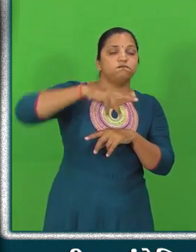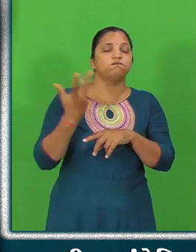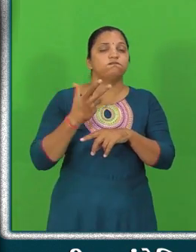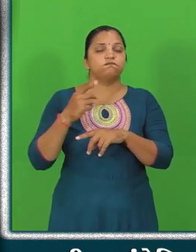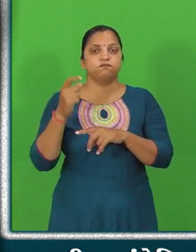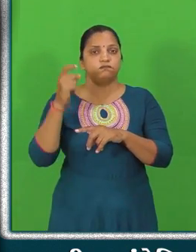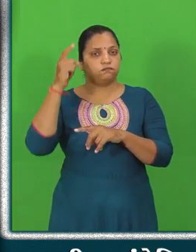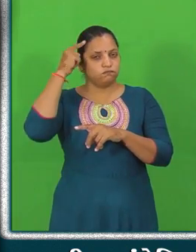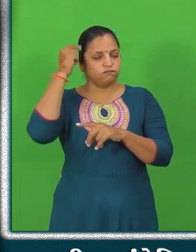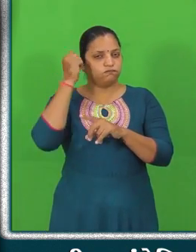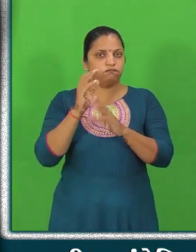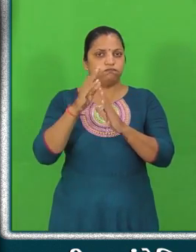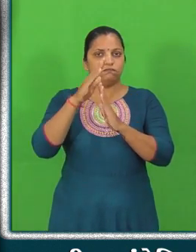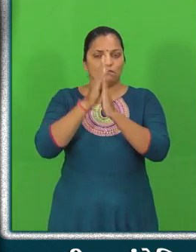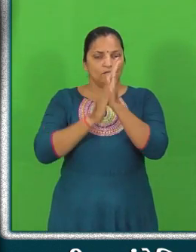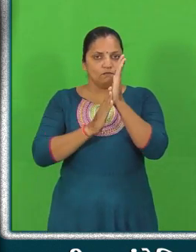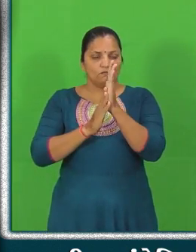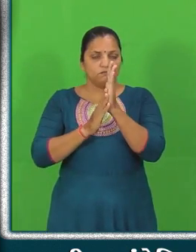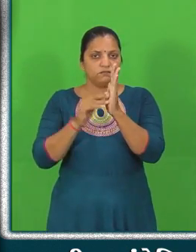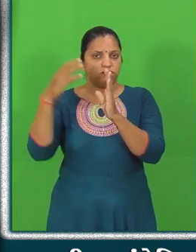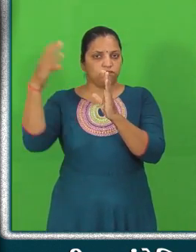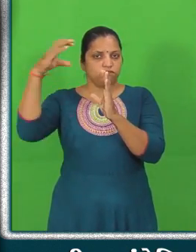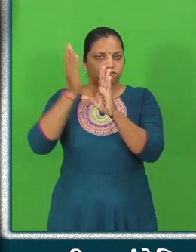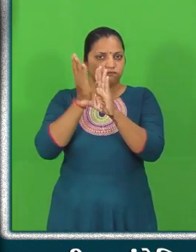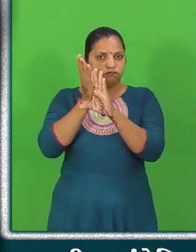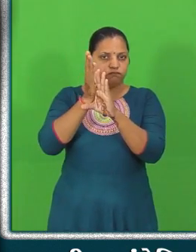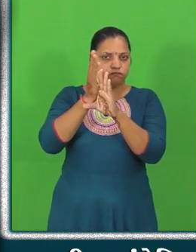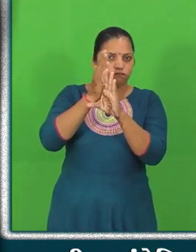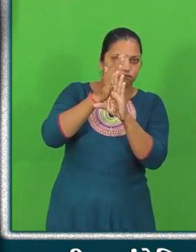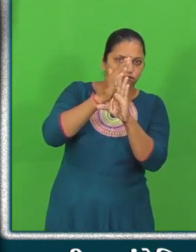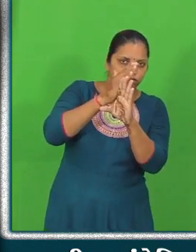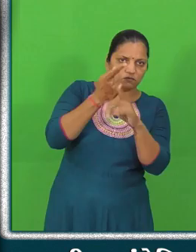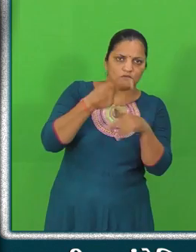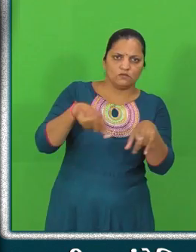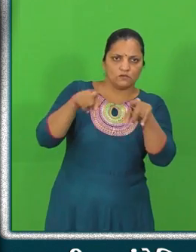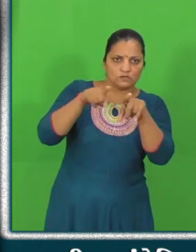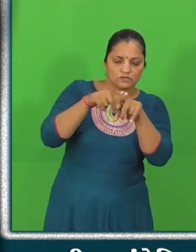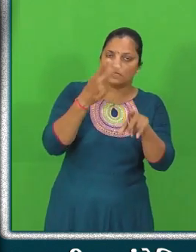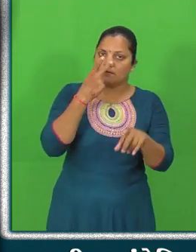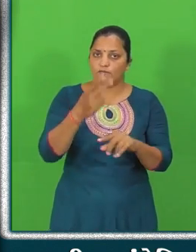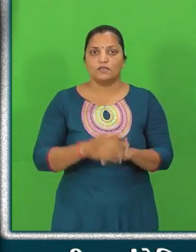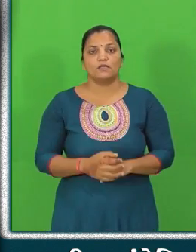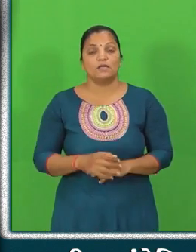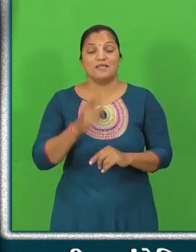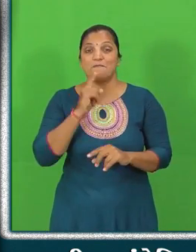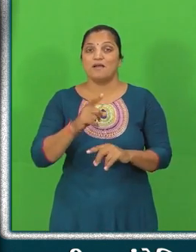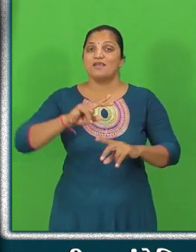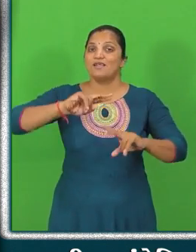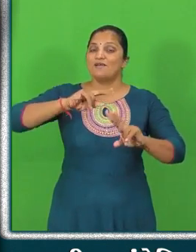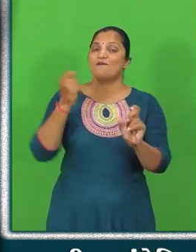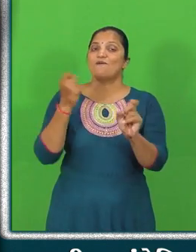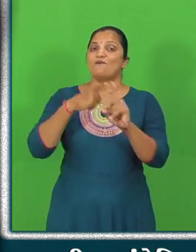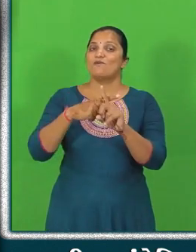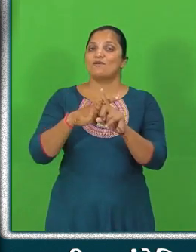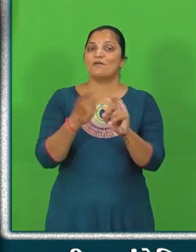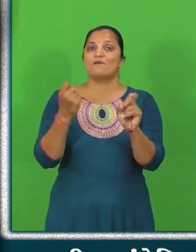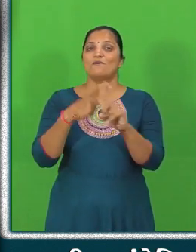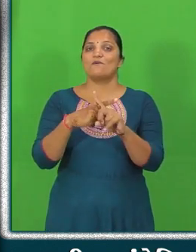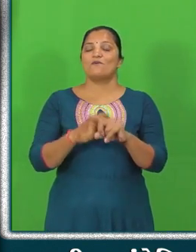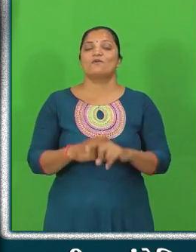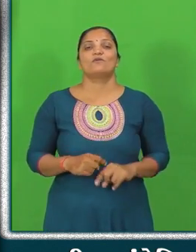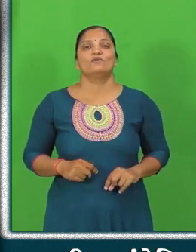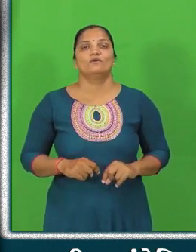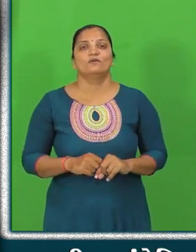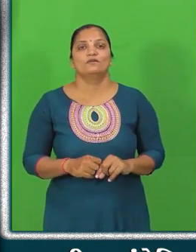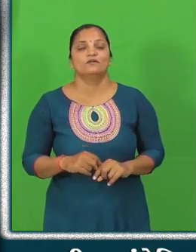જ પ્રતિબિંબ રચાય છે જે અગાઉ પણ રચાયું હતું। ચલો હવે હું ફરીથી એ કરું કામ કરું છું કે હવે હું શું કરું છું, બિલકુલ ઉલટા